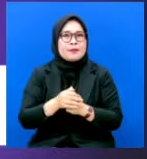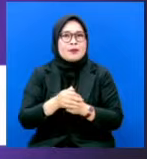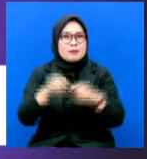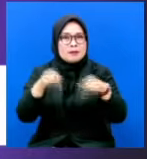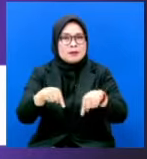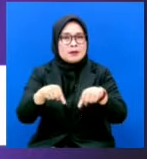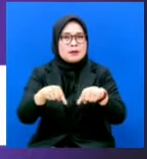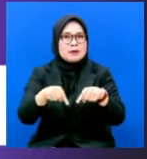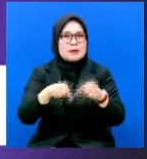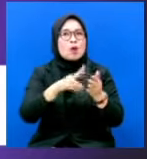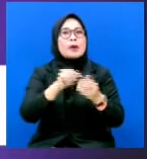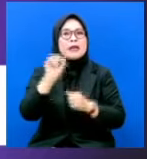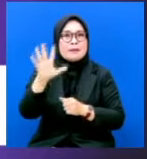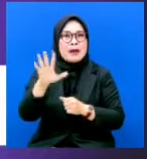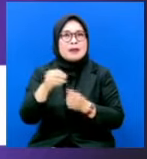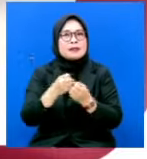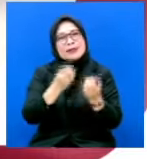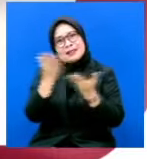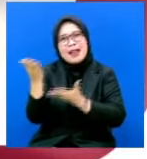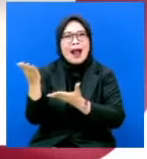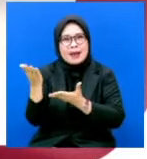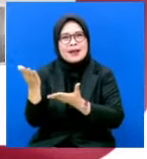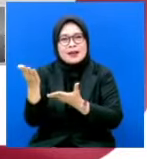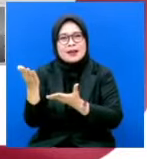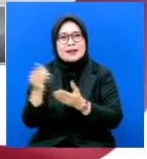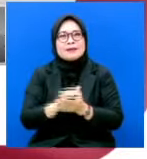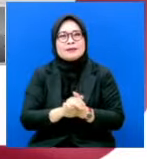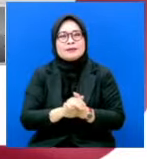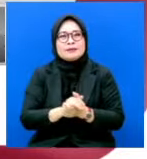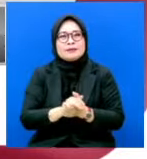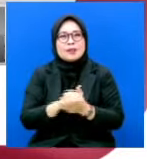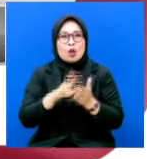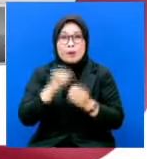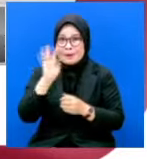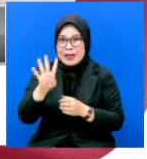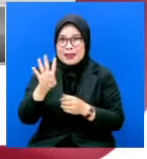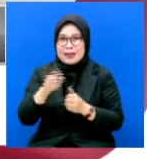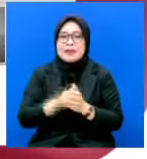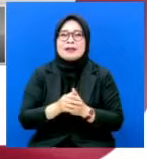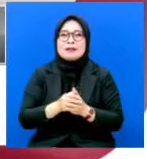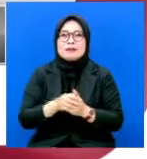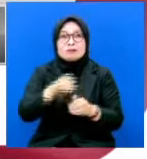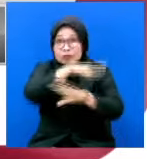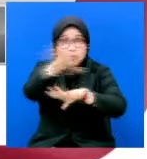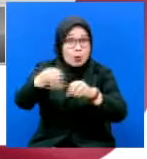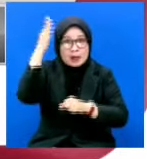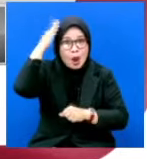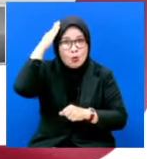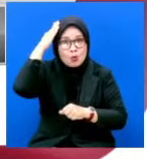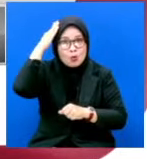silakan sampaikan pertanyaannya baik untuk pasangan nomor kita ketahui bersama